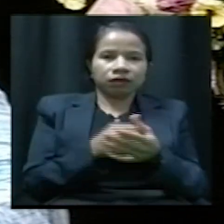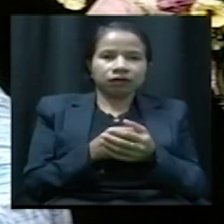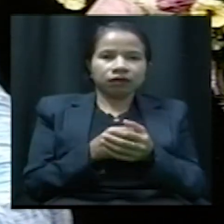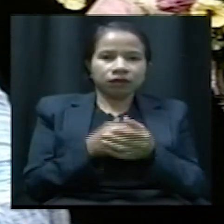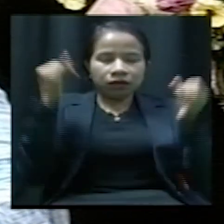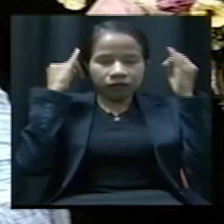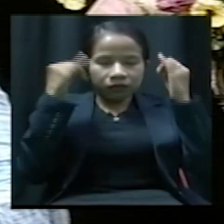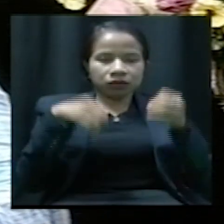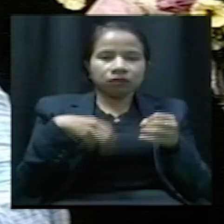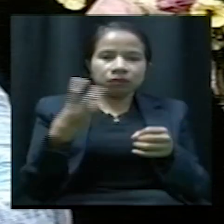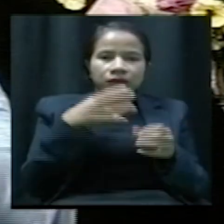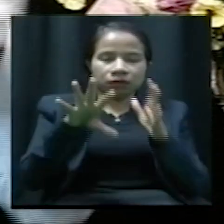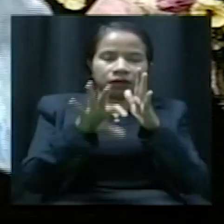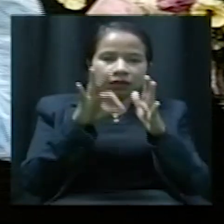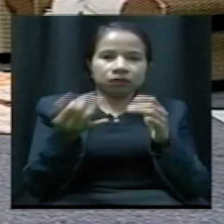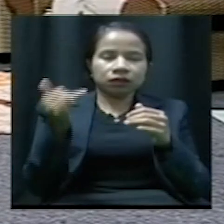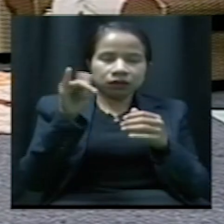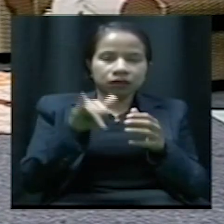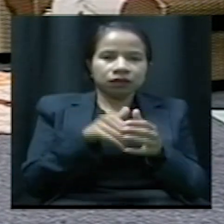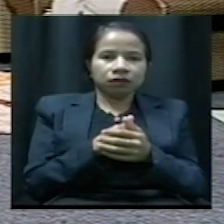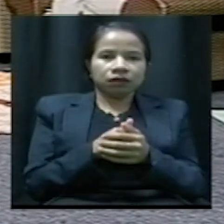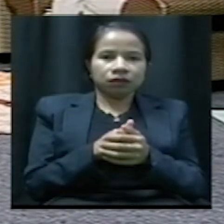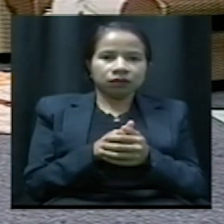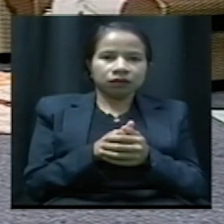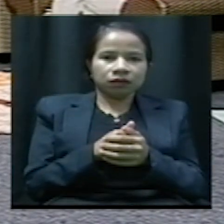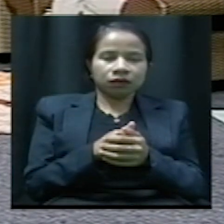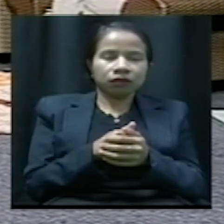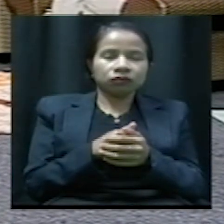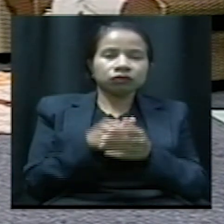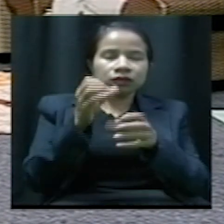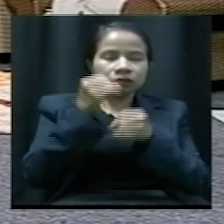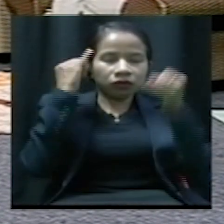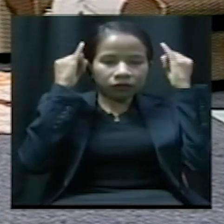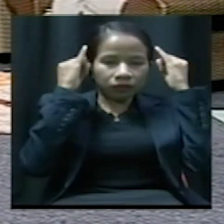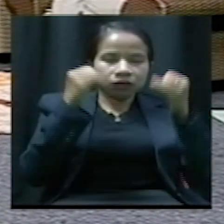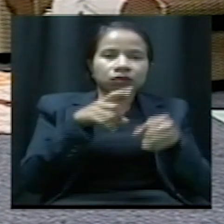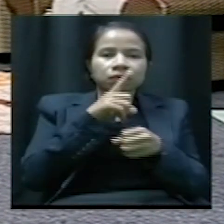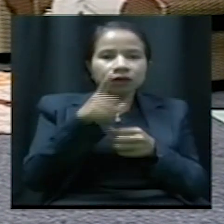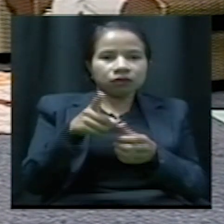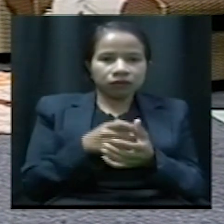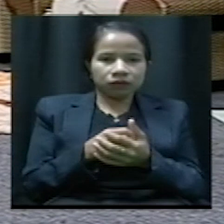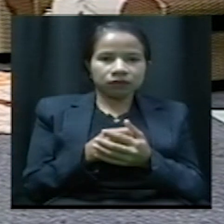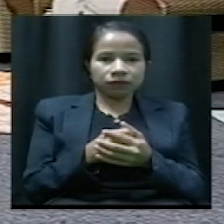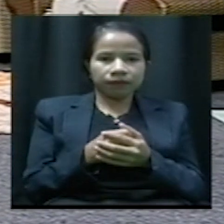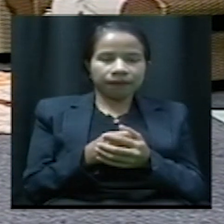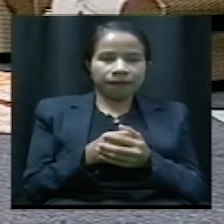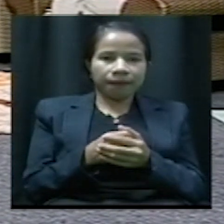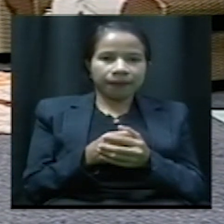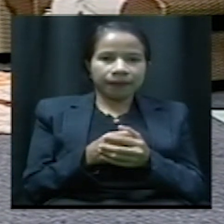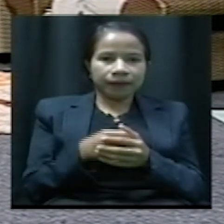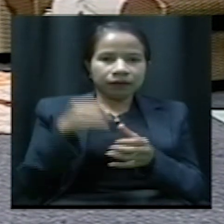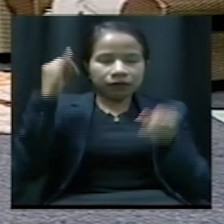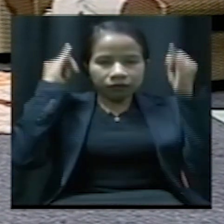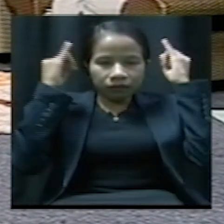gade descobrimentos na mema kami hetan basira persida tu valida informasana los no agora ya faze informasan